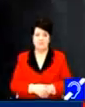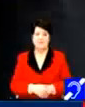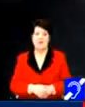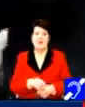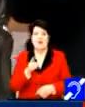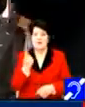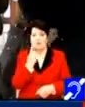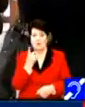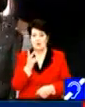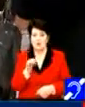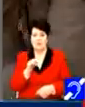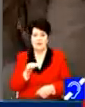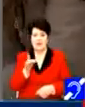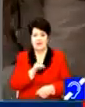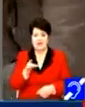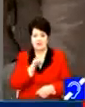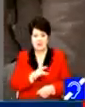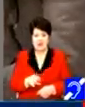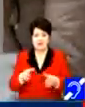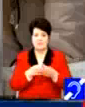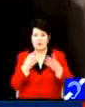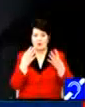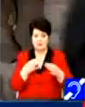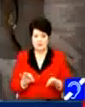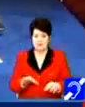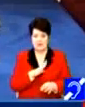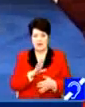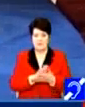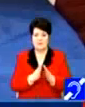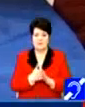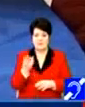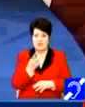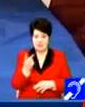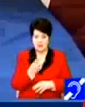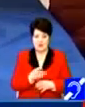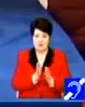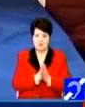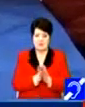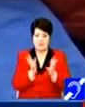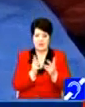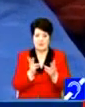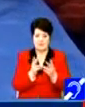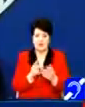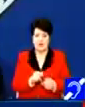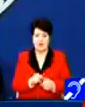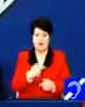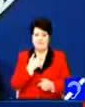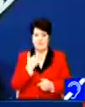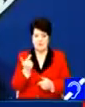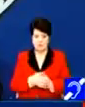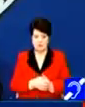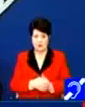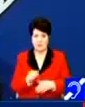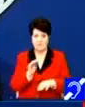circumscripția uninominală Râșcani, candidatul democraților, care s-a plasat pe poziția a doua, a cerut cerut renumărarea voturilor. Ținând cont